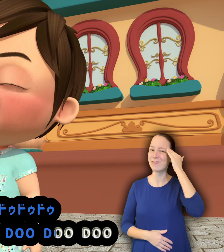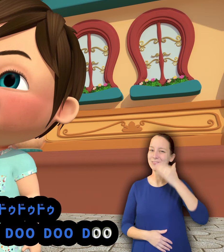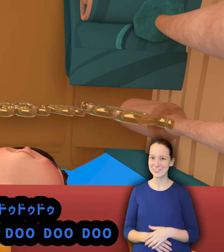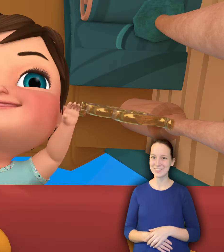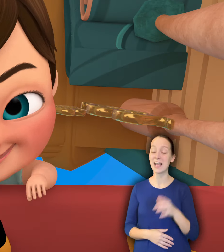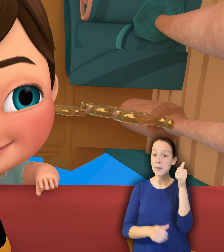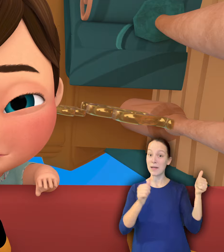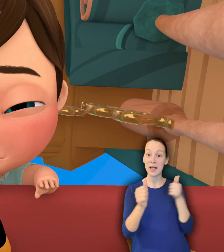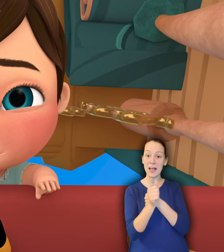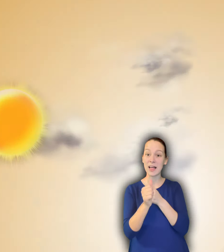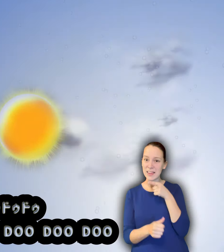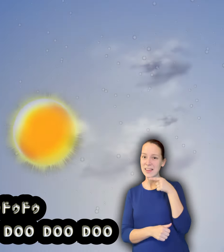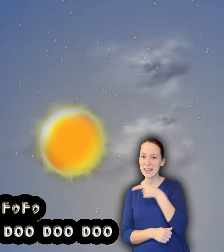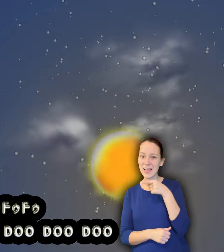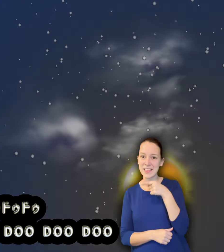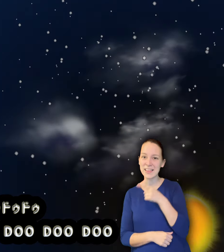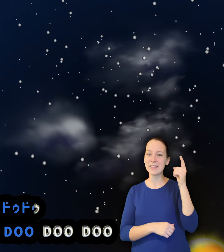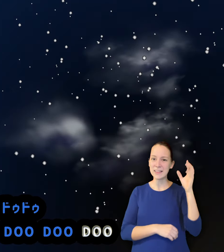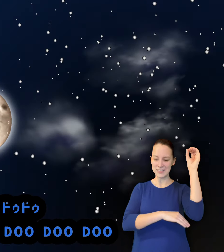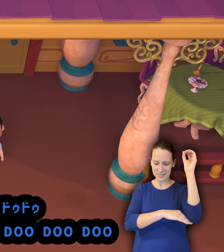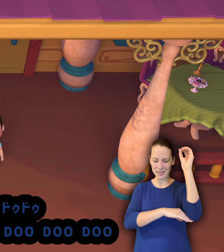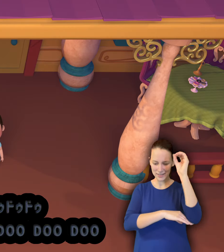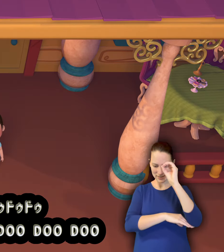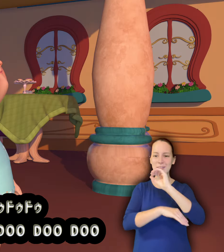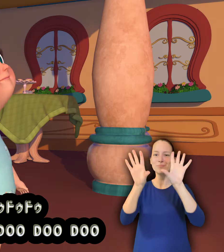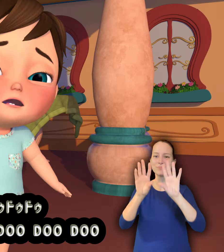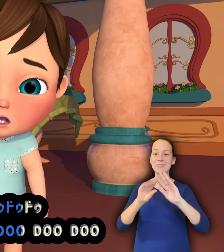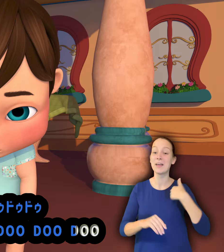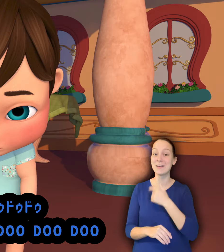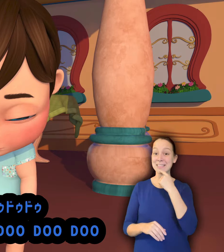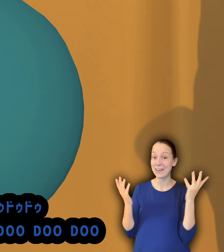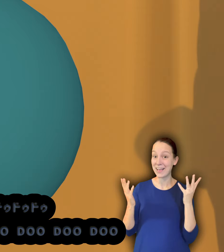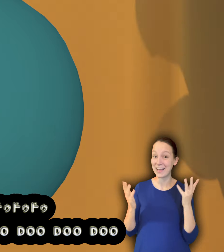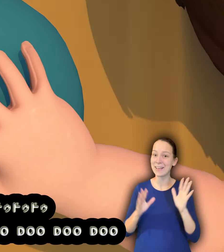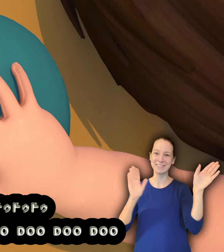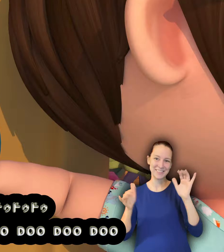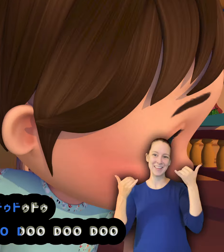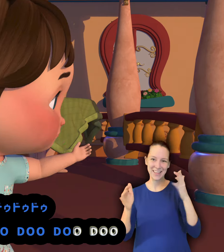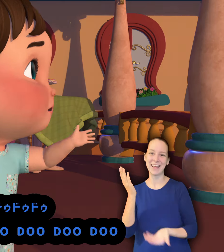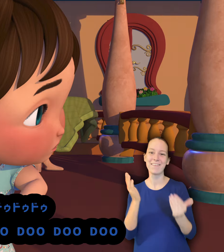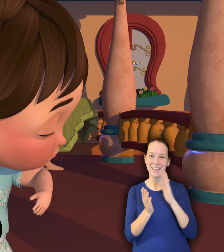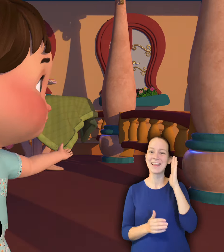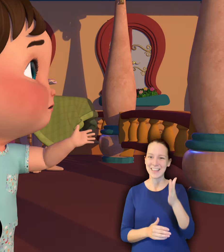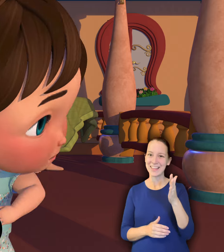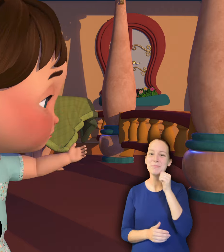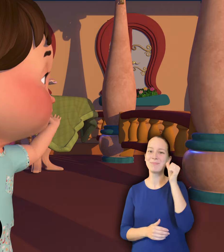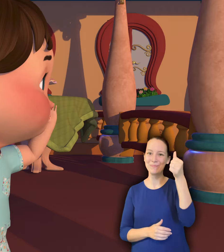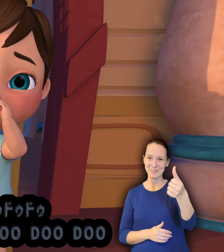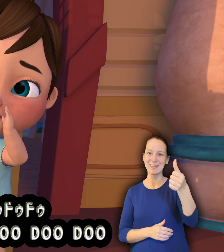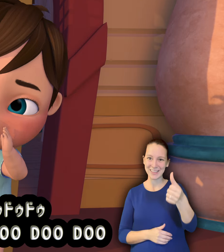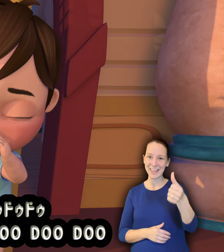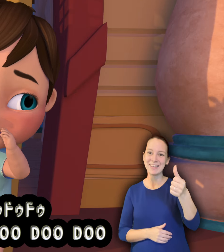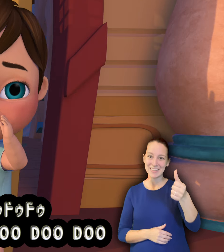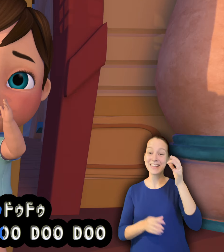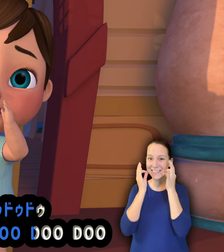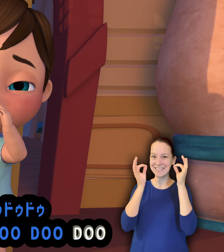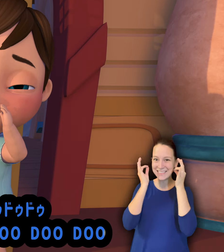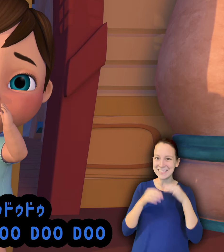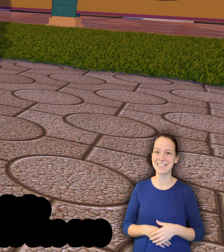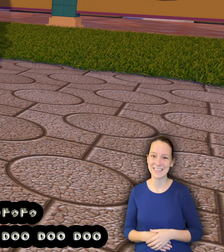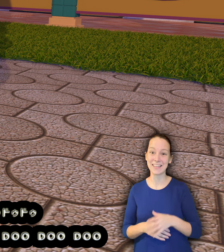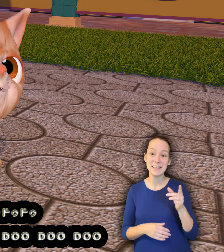ちゃんここだ夕はきれいだまた明日遊ぶよ